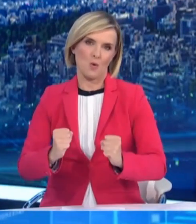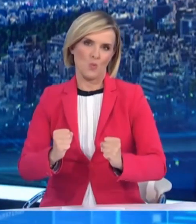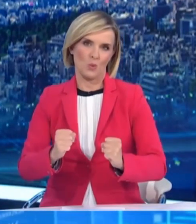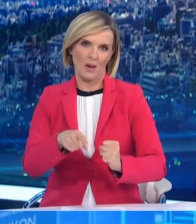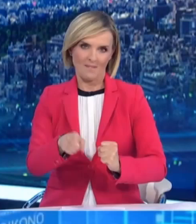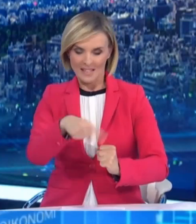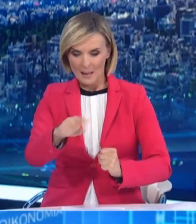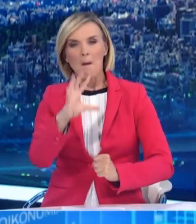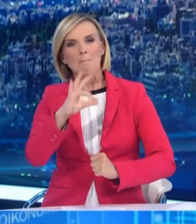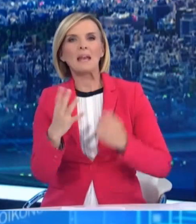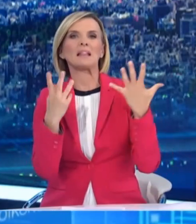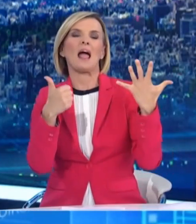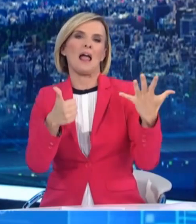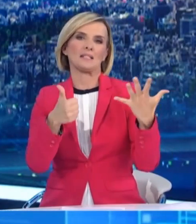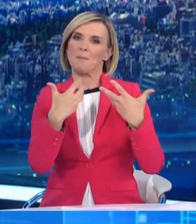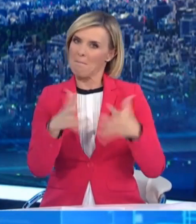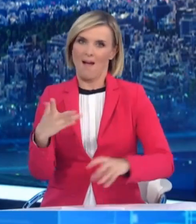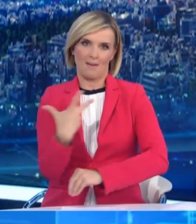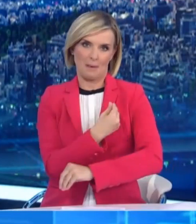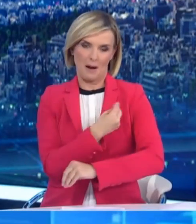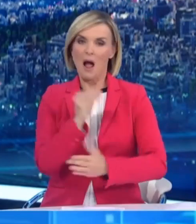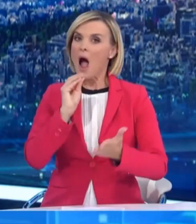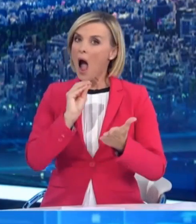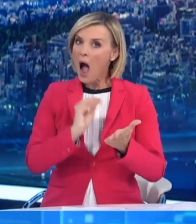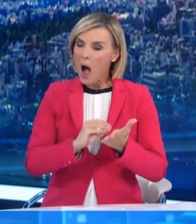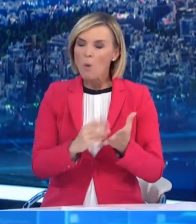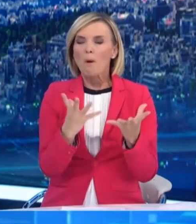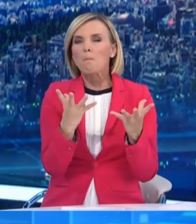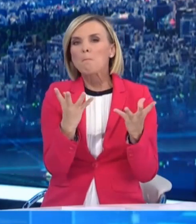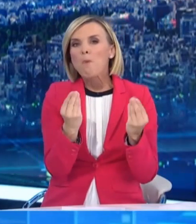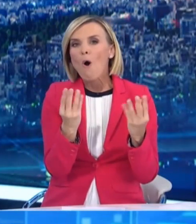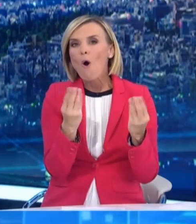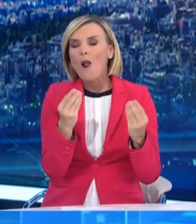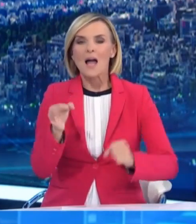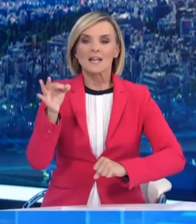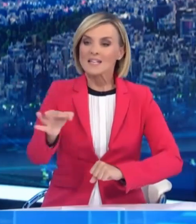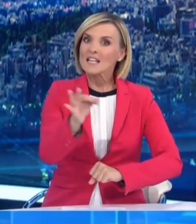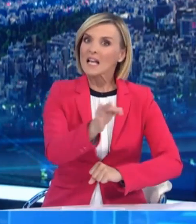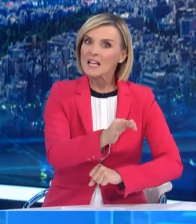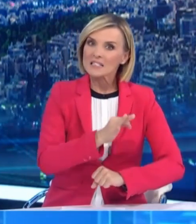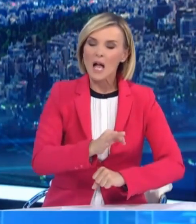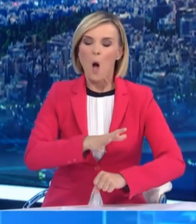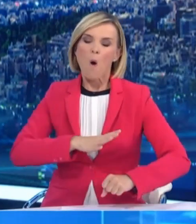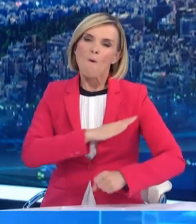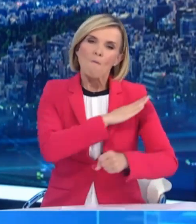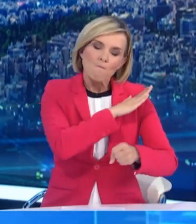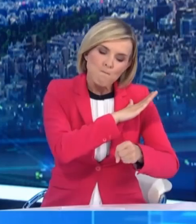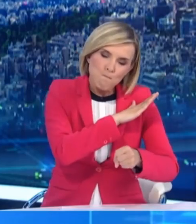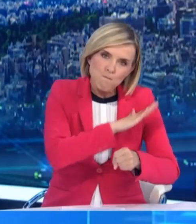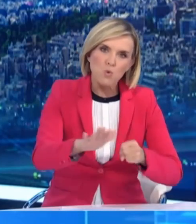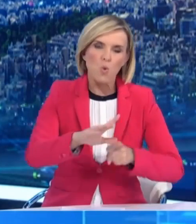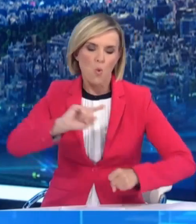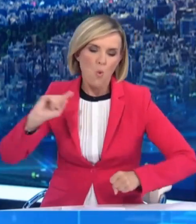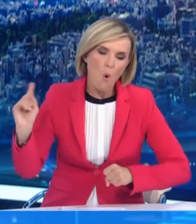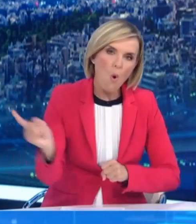τον εμβολιασμό και στα άλλα 29 νησιά που προχωράμε σε καθολικό εμβολιασμό και κάνουμε ακόμη μια φορά κάλεσμα στους πολίτες. Τώρα